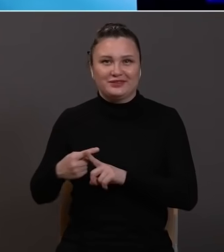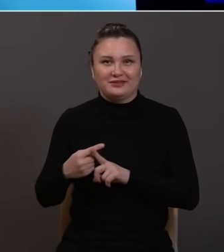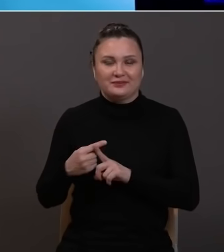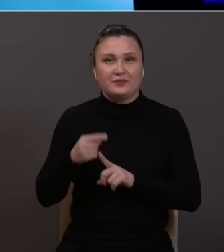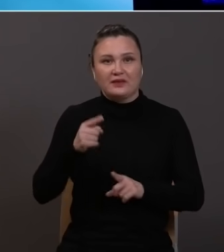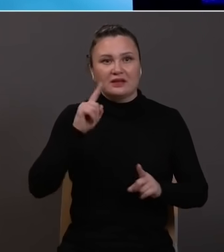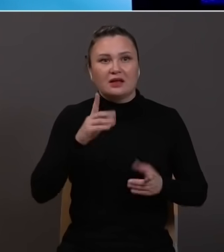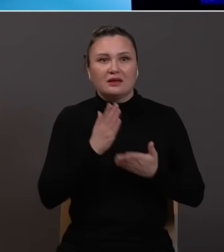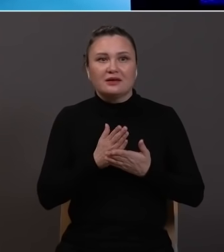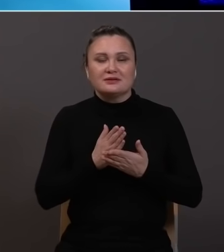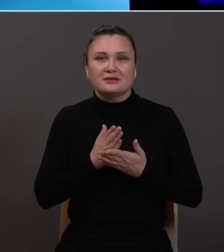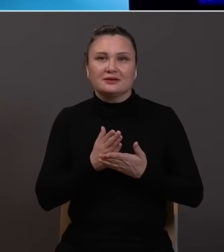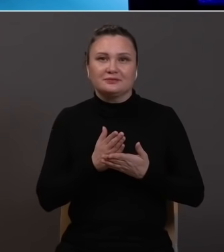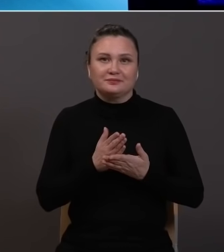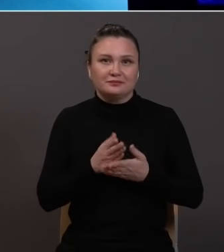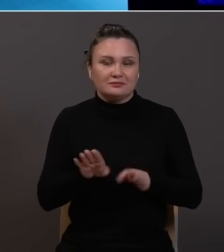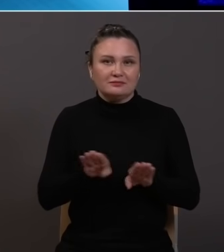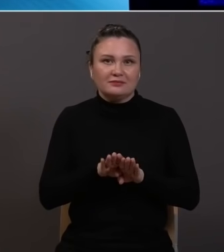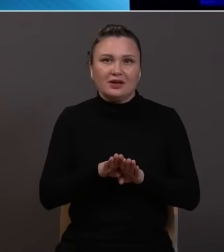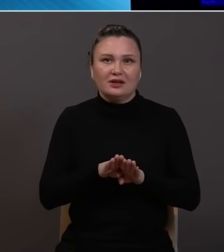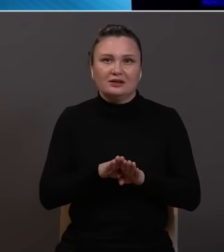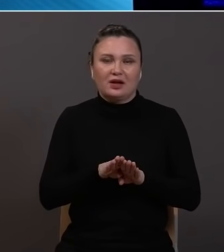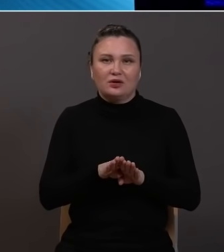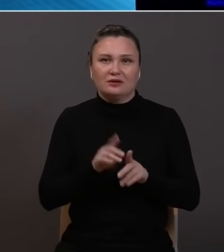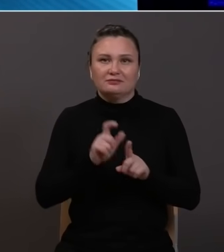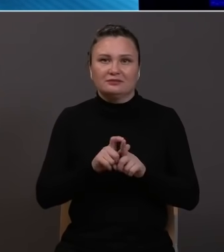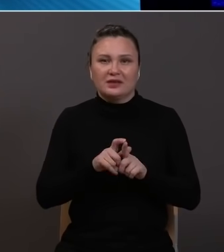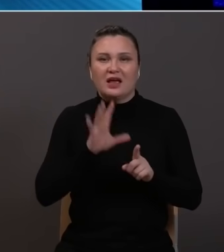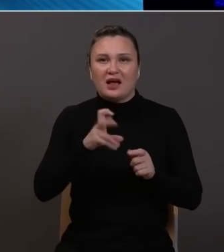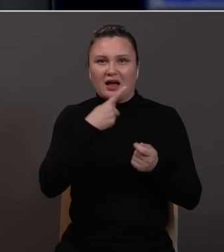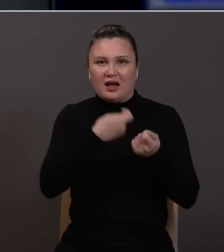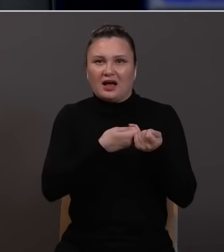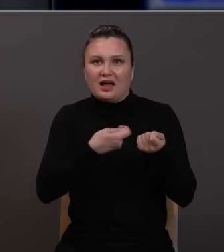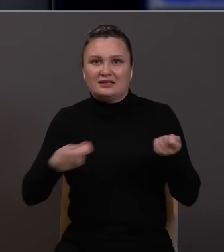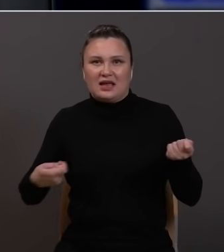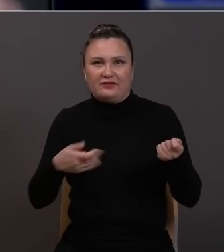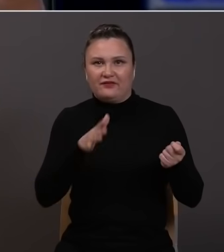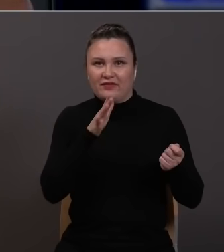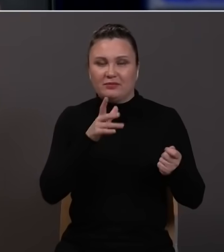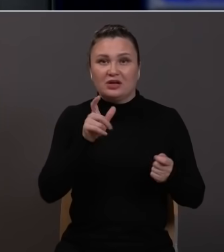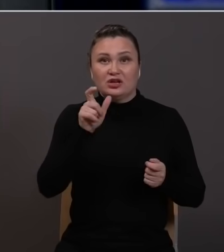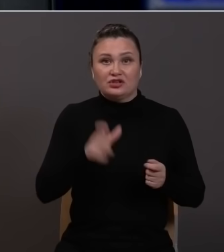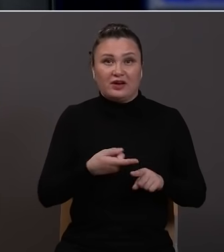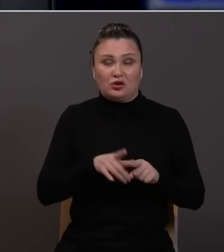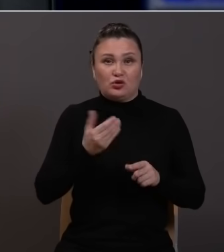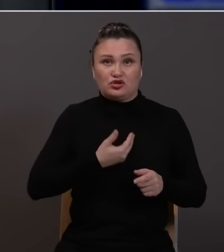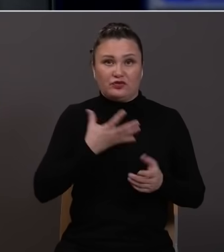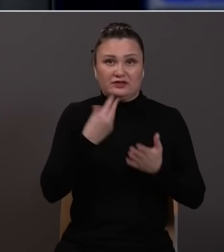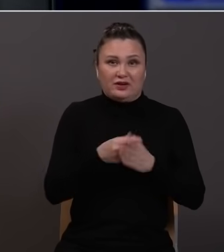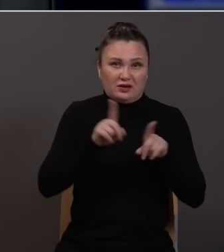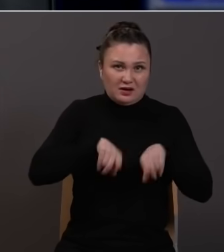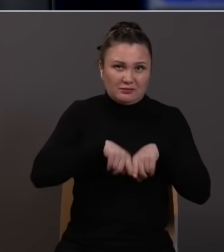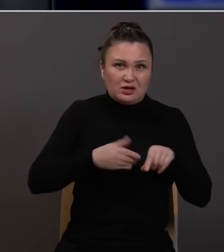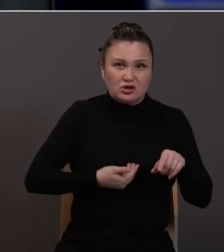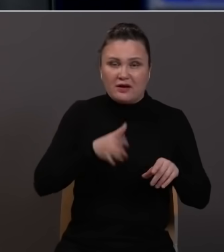что, вы знаете, есть вот эта вот такая теория растягивания времени. Человек, который живет в своей рутине, у